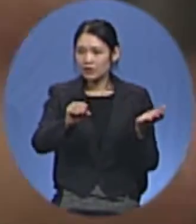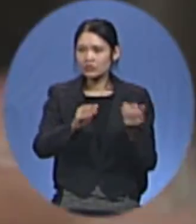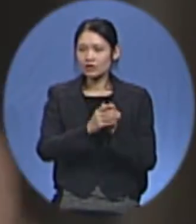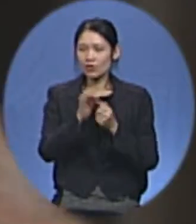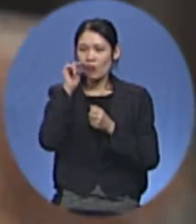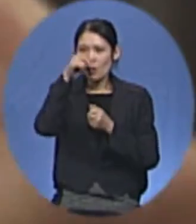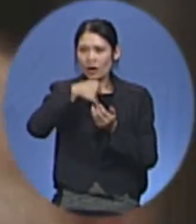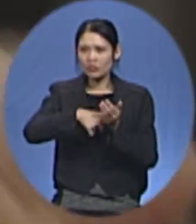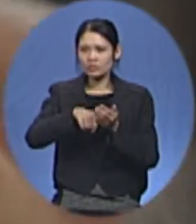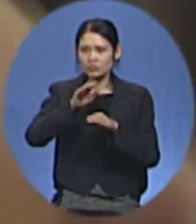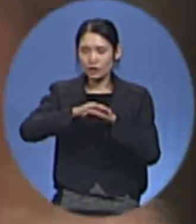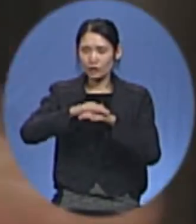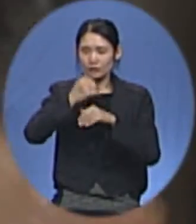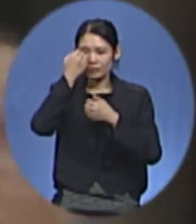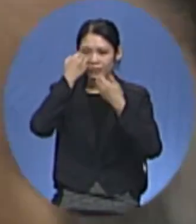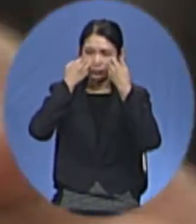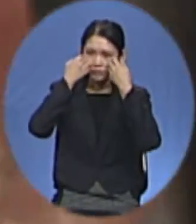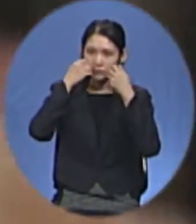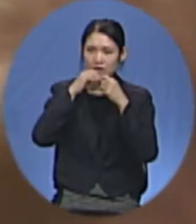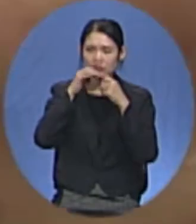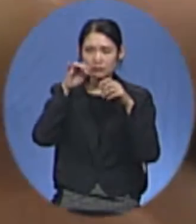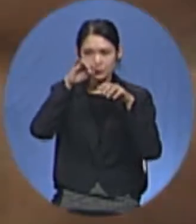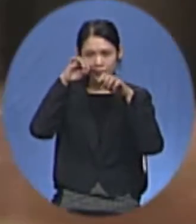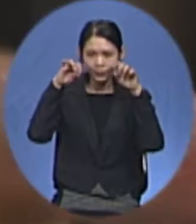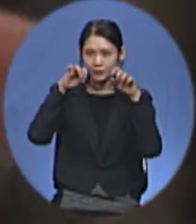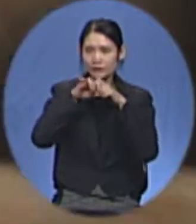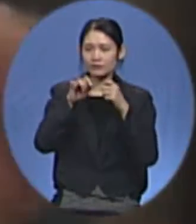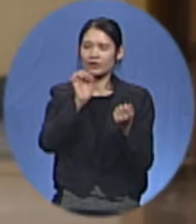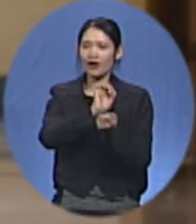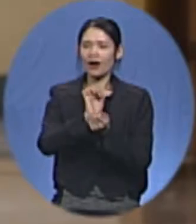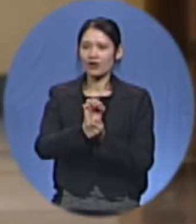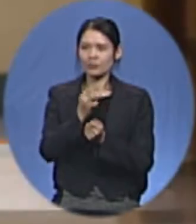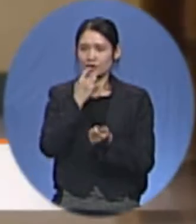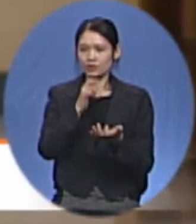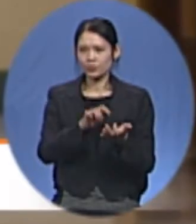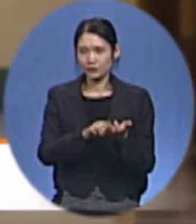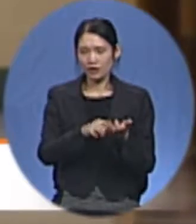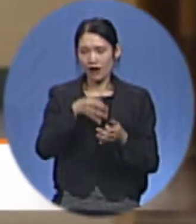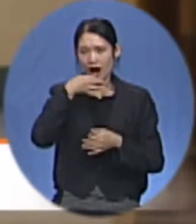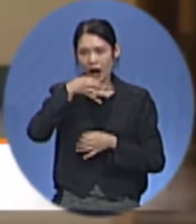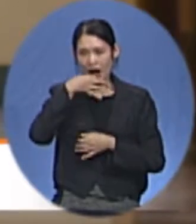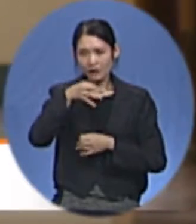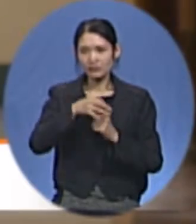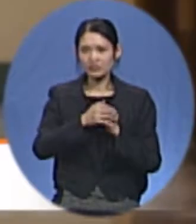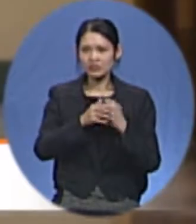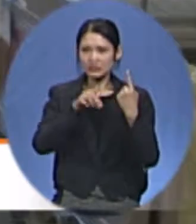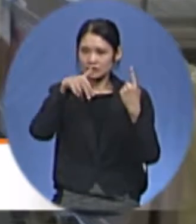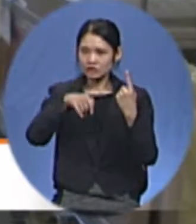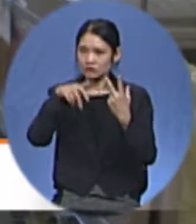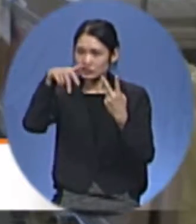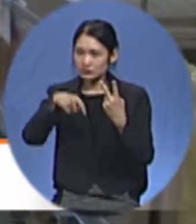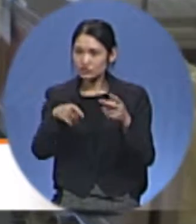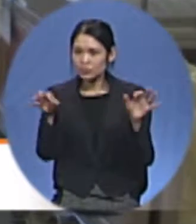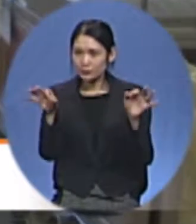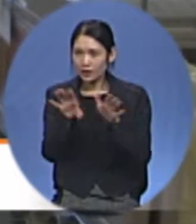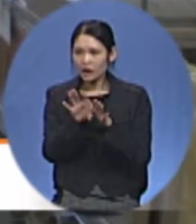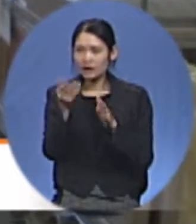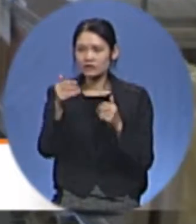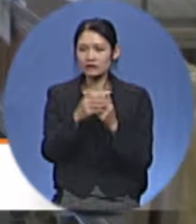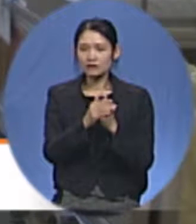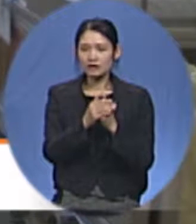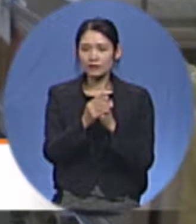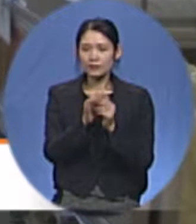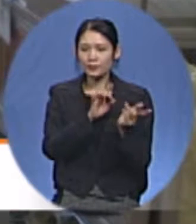손으로 눈과 코를 비비면서 감염될 수 있습니다. 또한 감기는 보통 1, 2주 안에 낫는데 호전되지